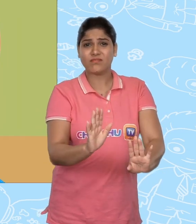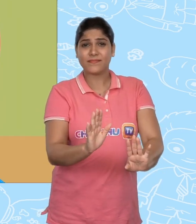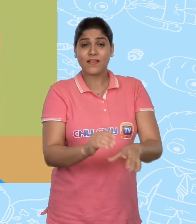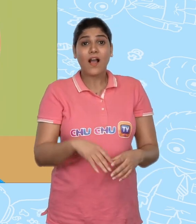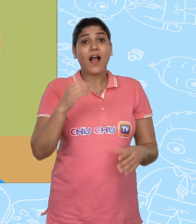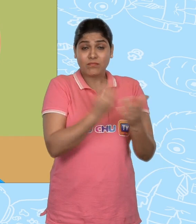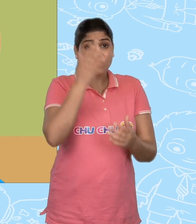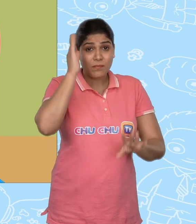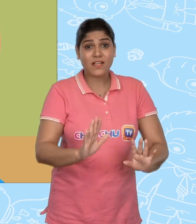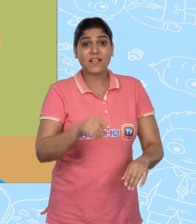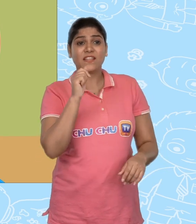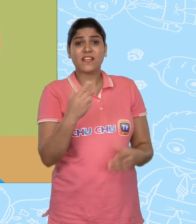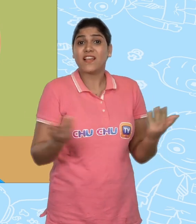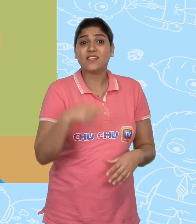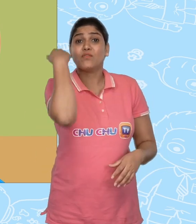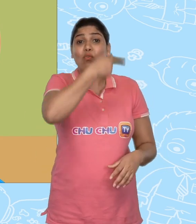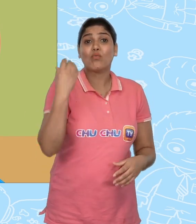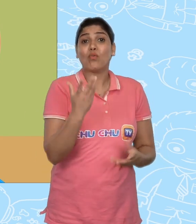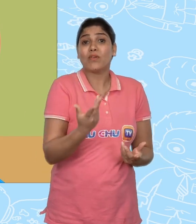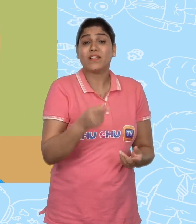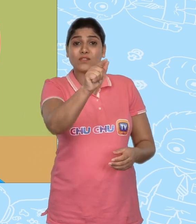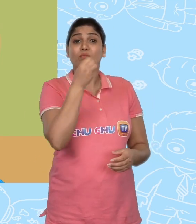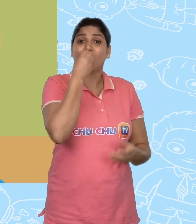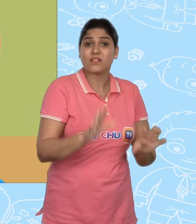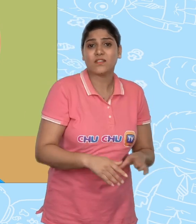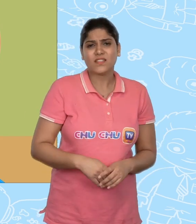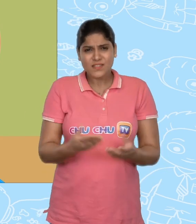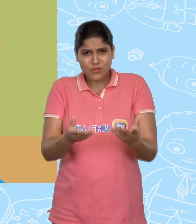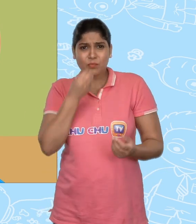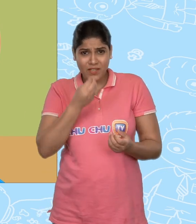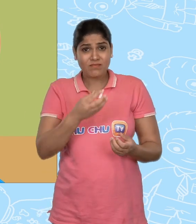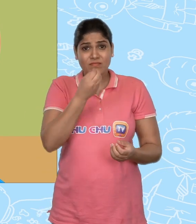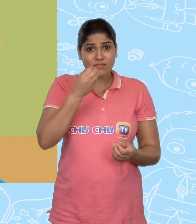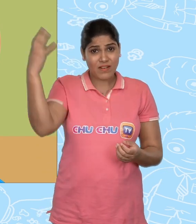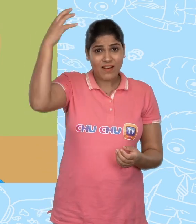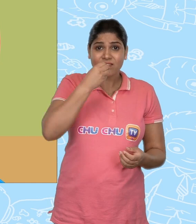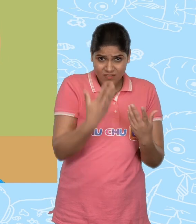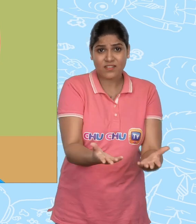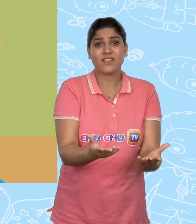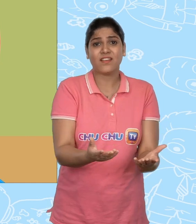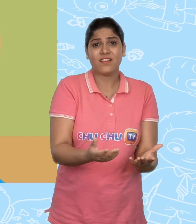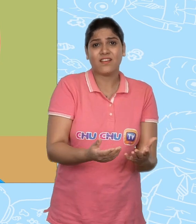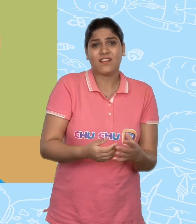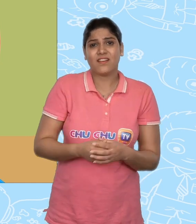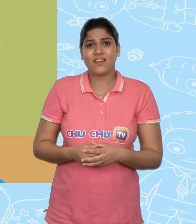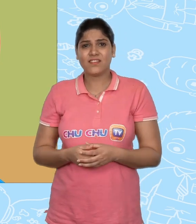मत, हम इसका पता लगा लेंगे। चलो, तुम मेरा लंच खा सकती